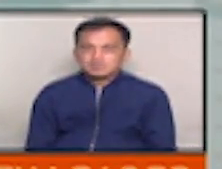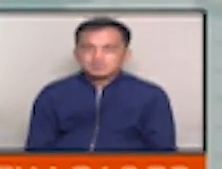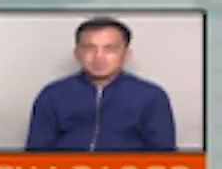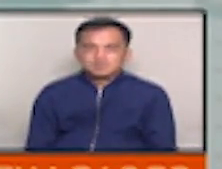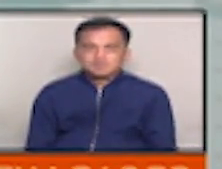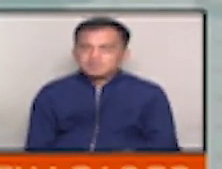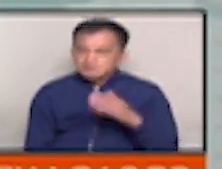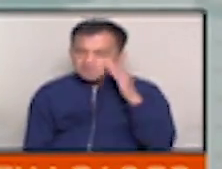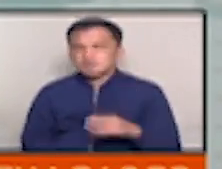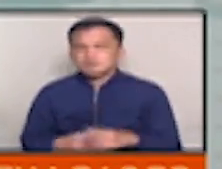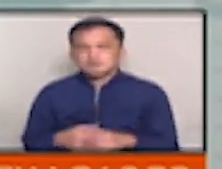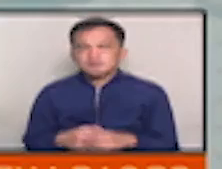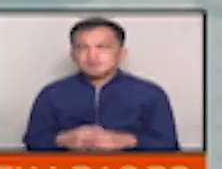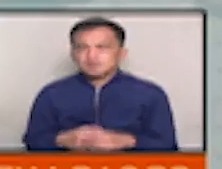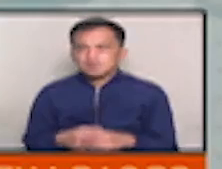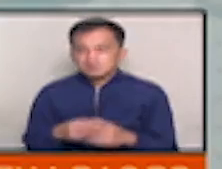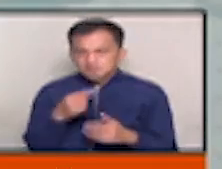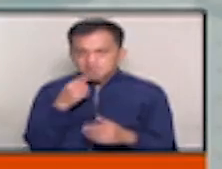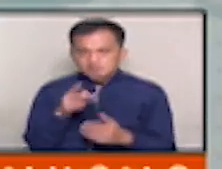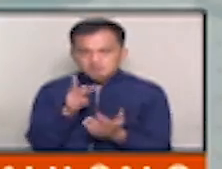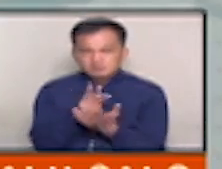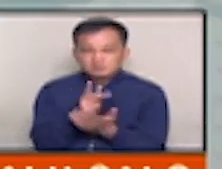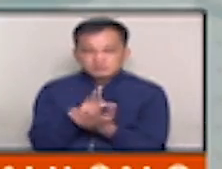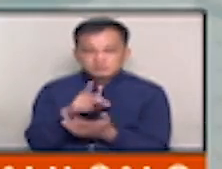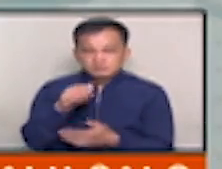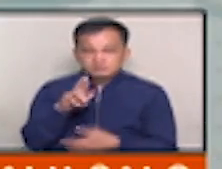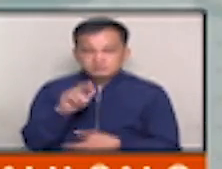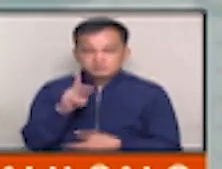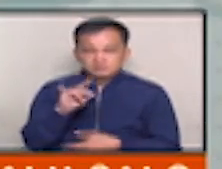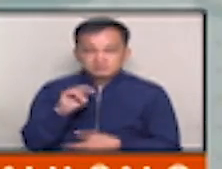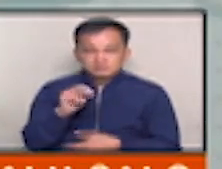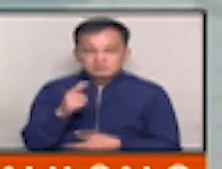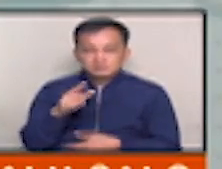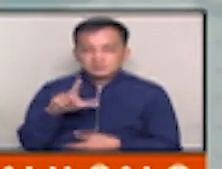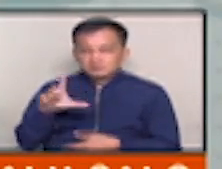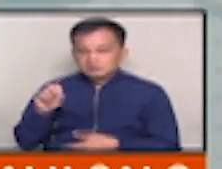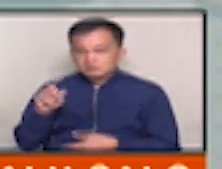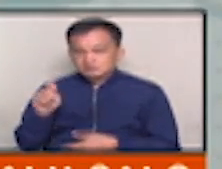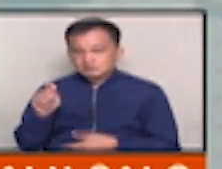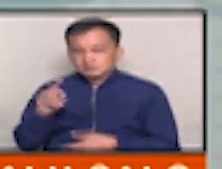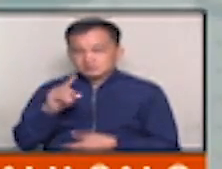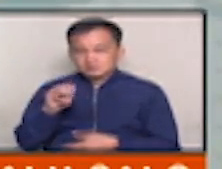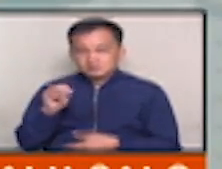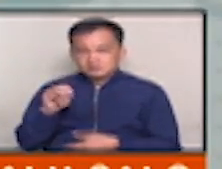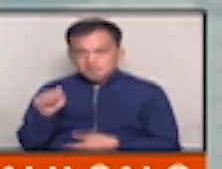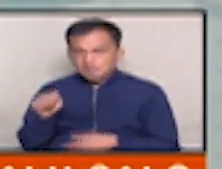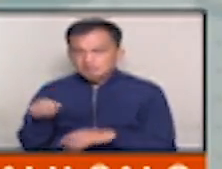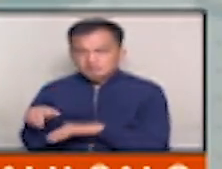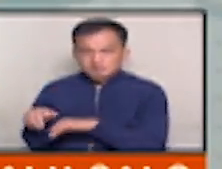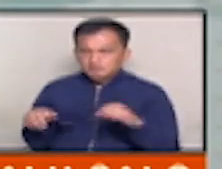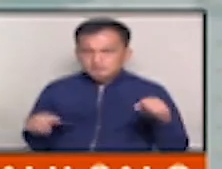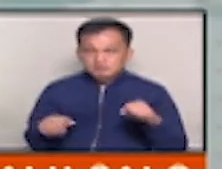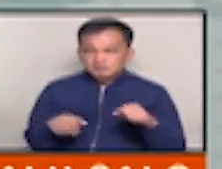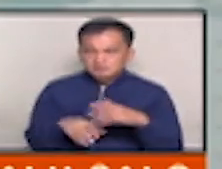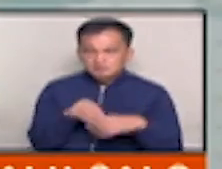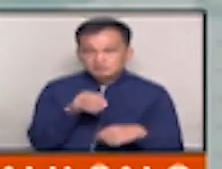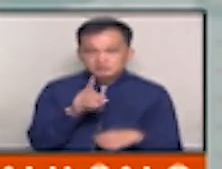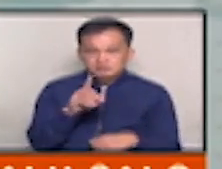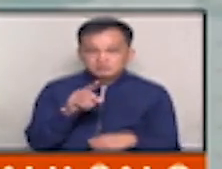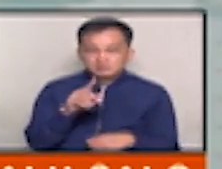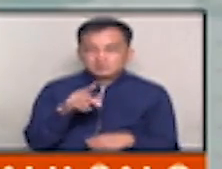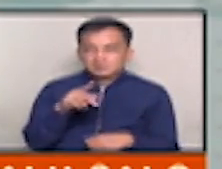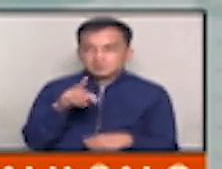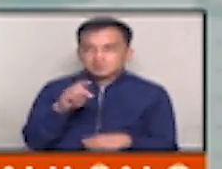hindi po talaga yun. Nasa may parking lot po yun ng dampa. Hinila po nila yun palabas ng parking lot ng